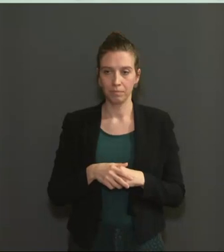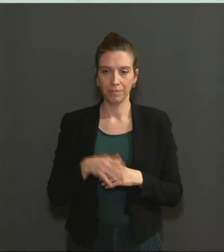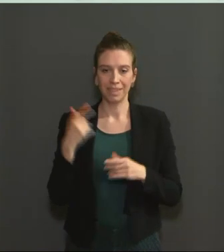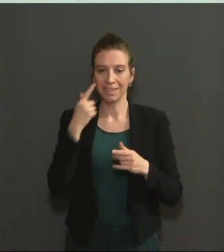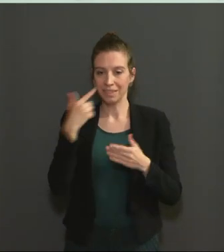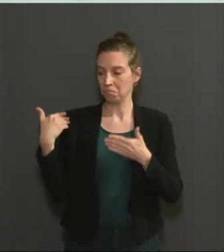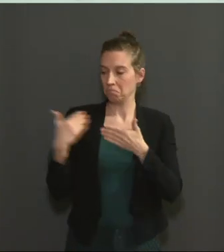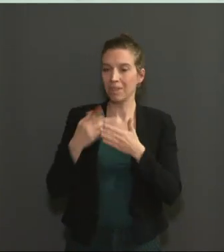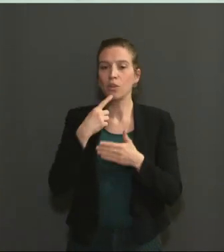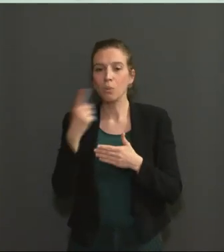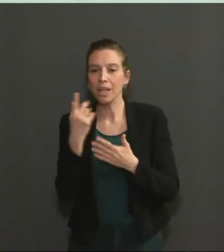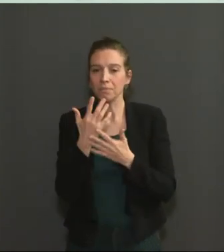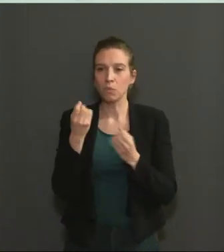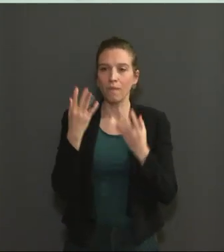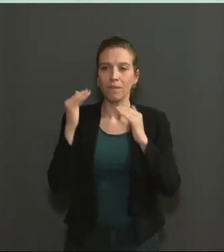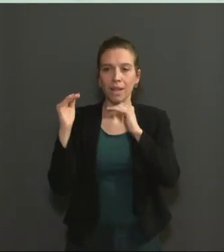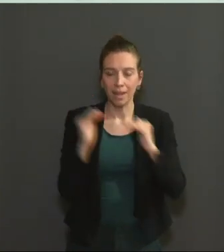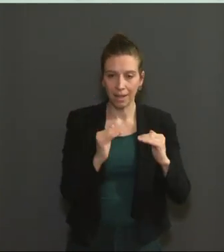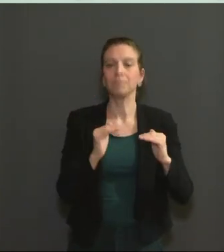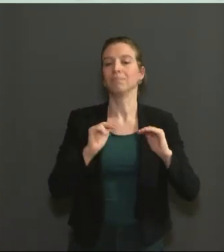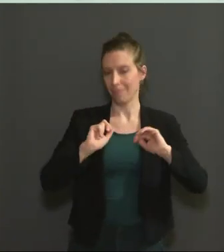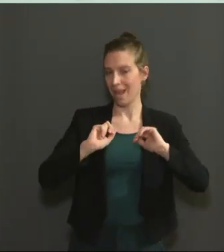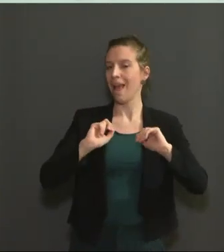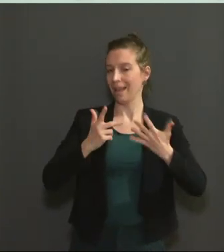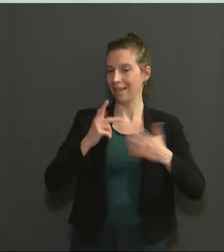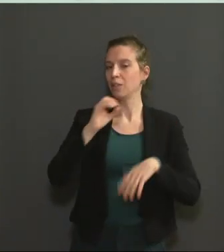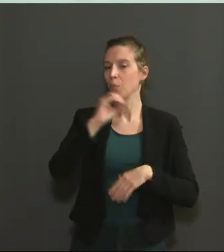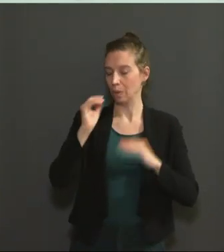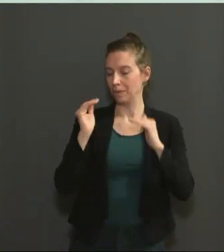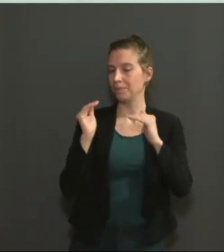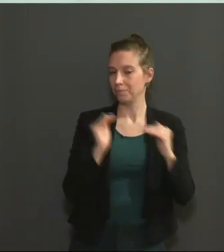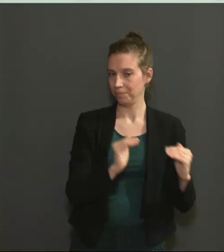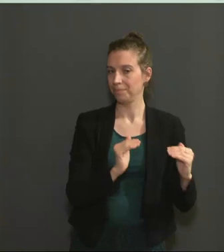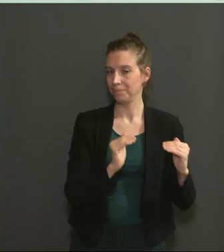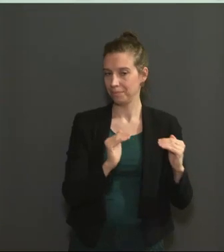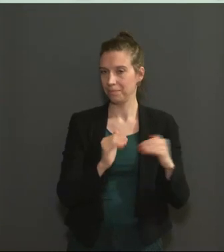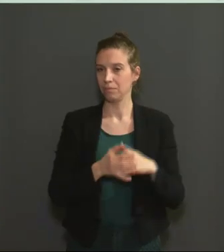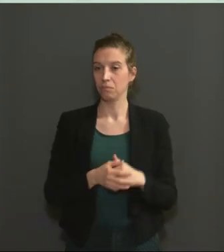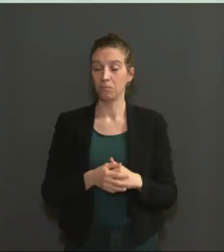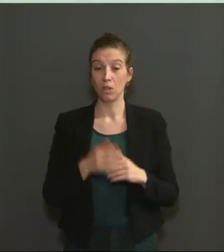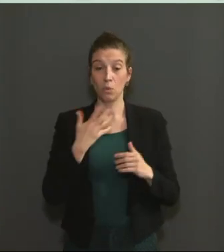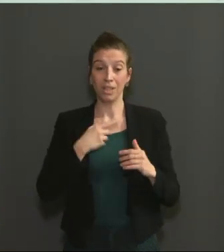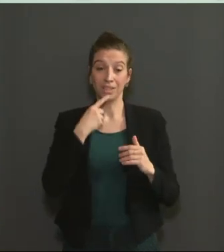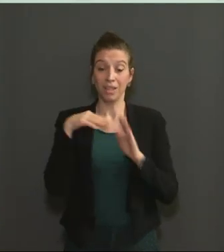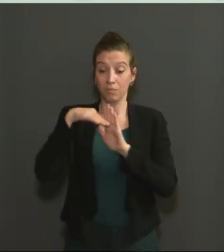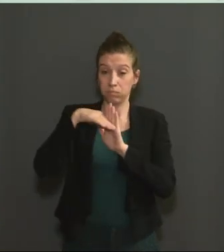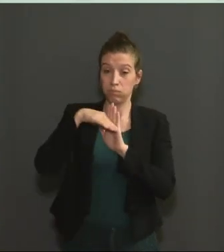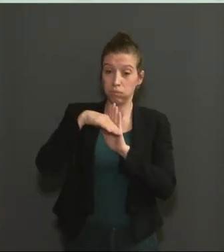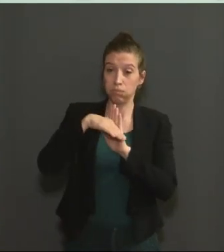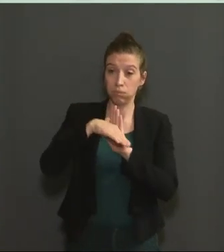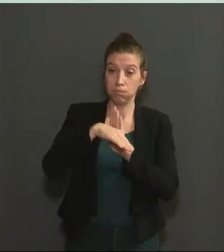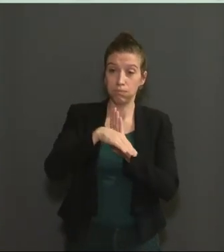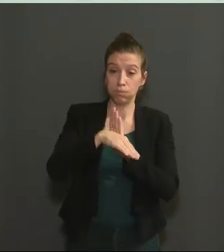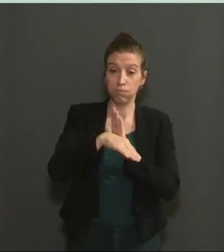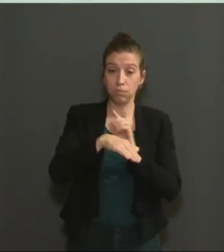van 18% en aan dit tempo zakken we ergens begin januari onder de drempel van